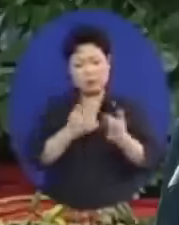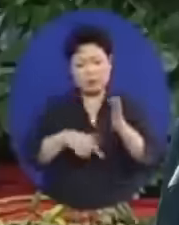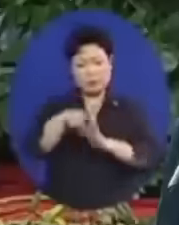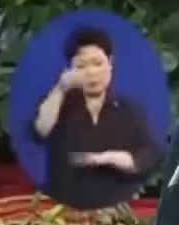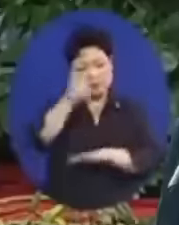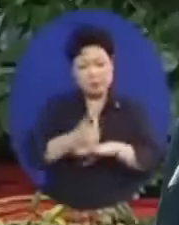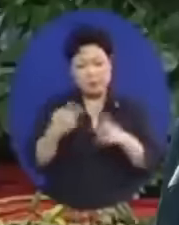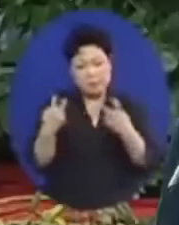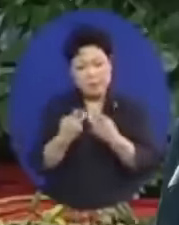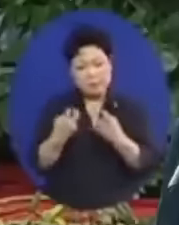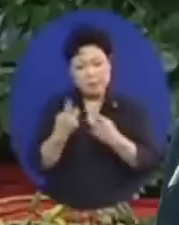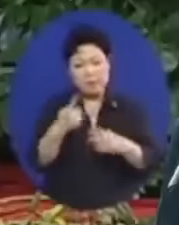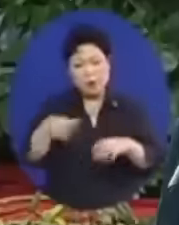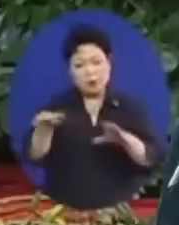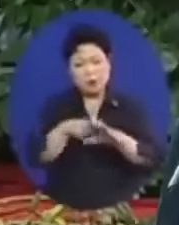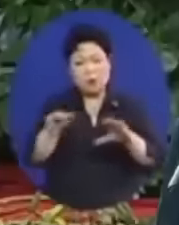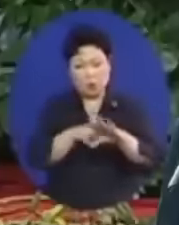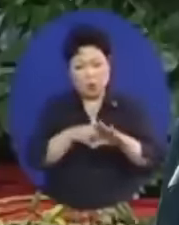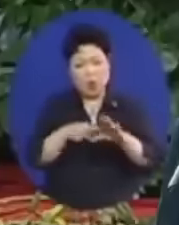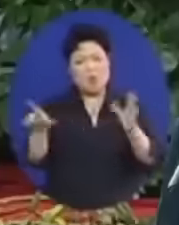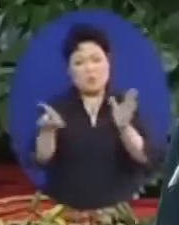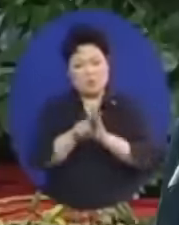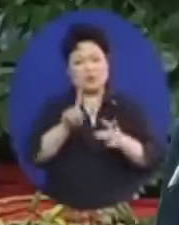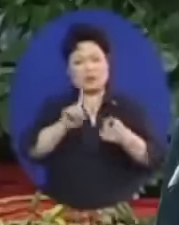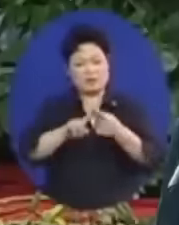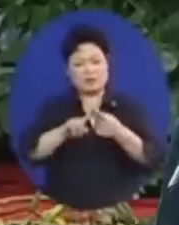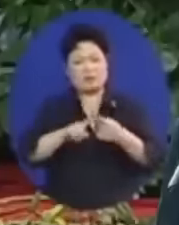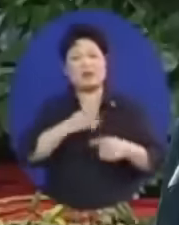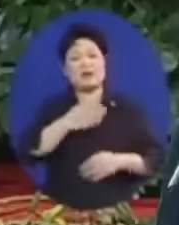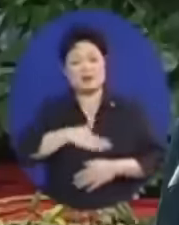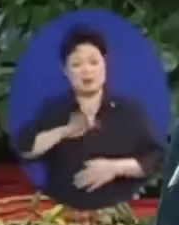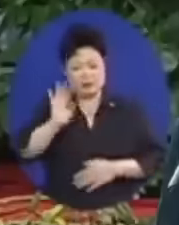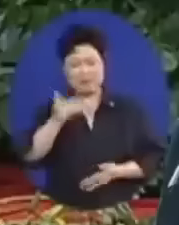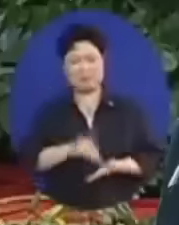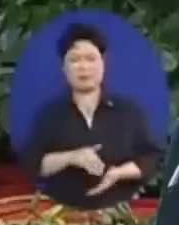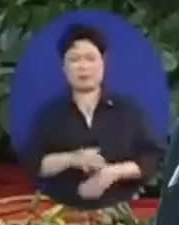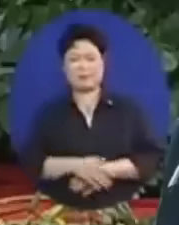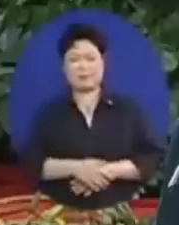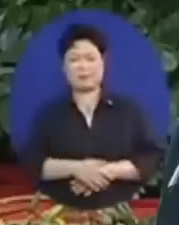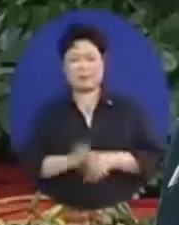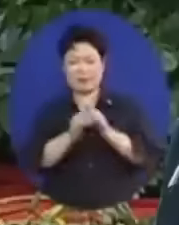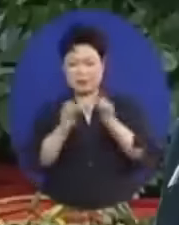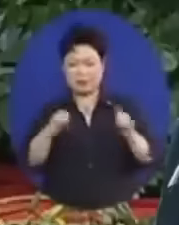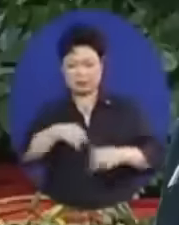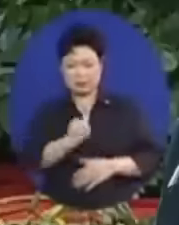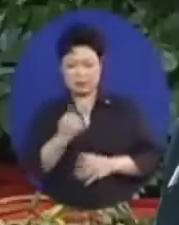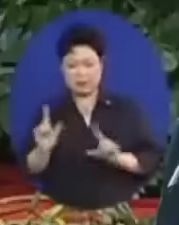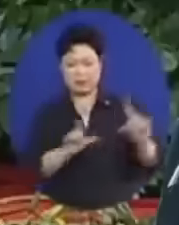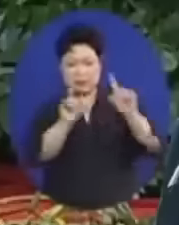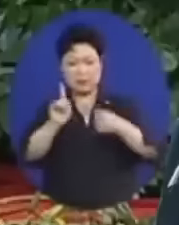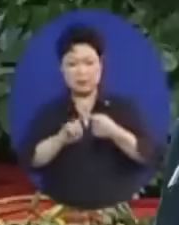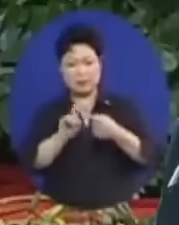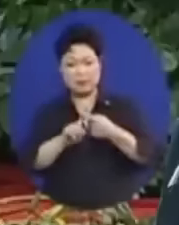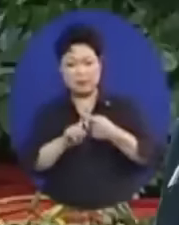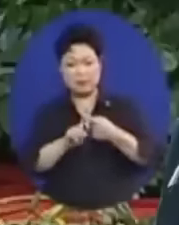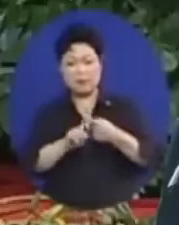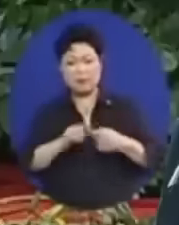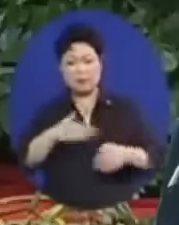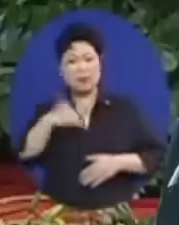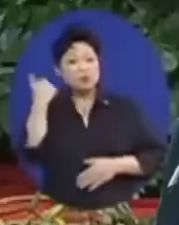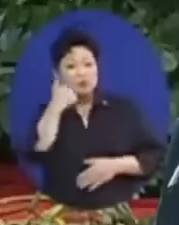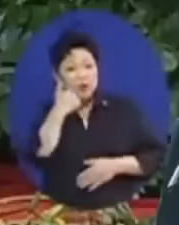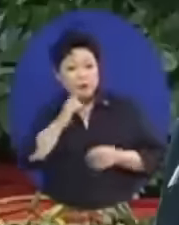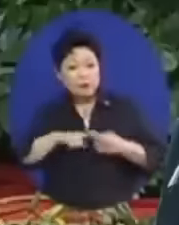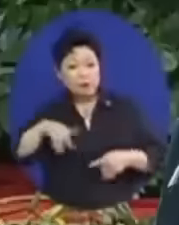최후수단으로 종교적인 인생관을 받아들였다는 사실을 알아내었습니다. 인간이 자신의 삶에 대한 존재 이유를 알지 못할